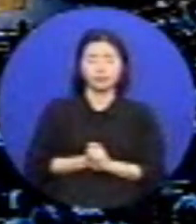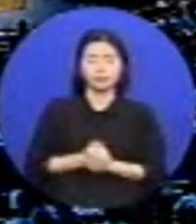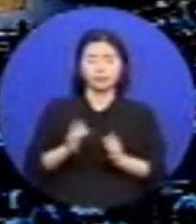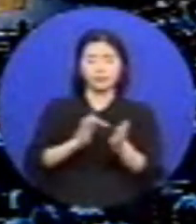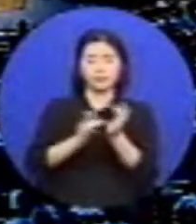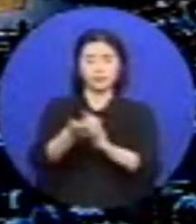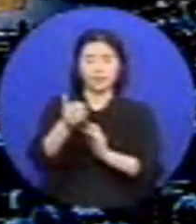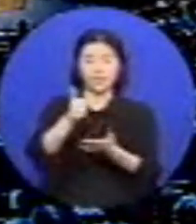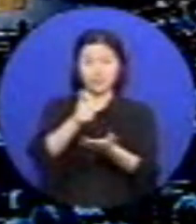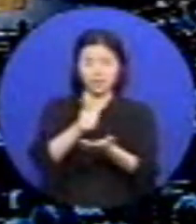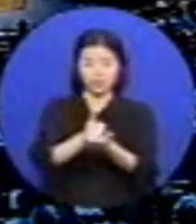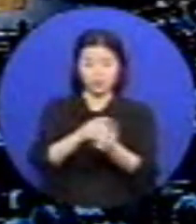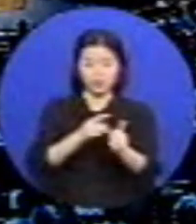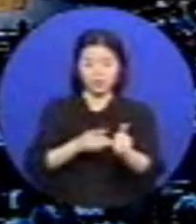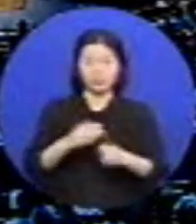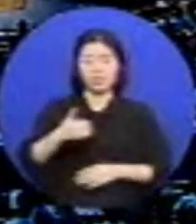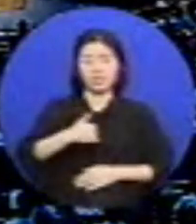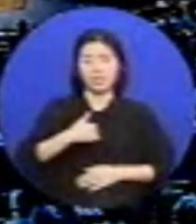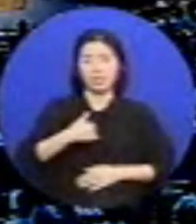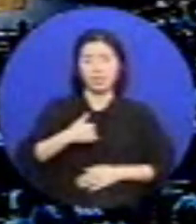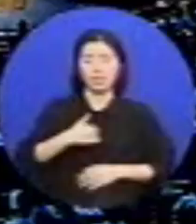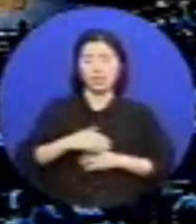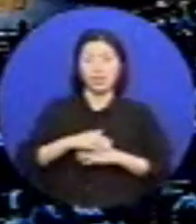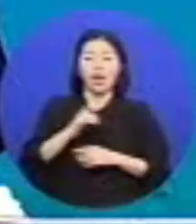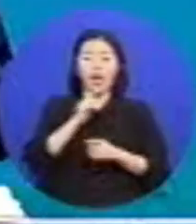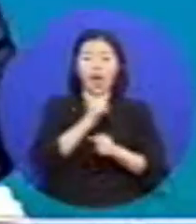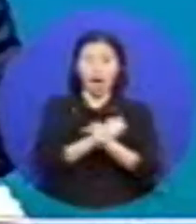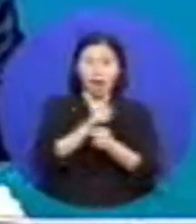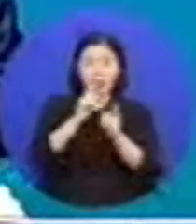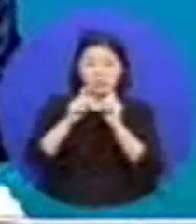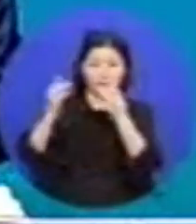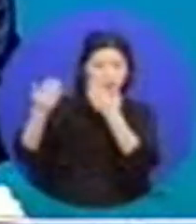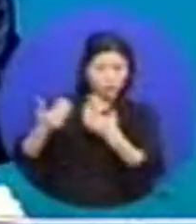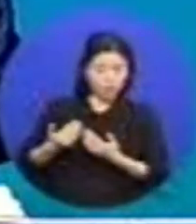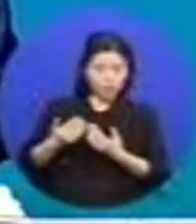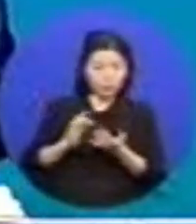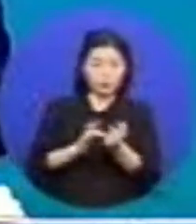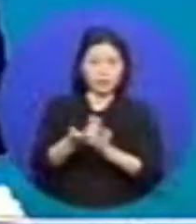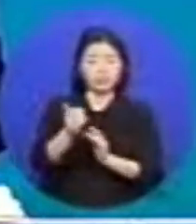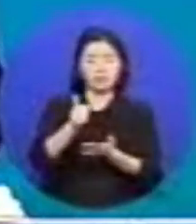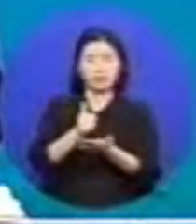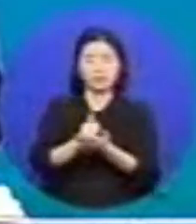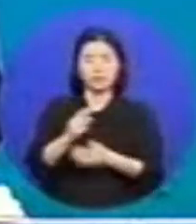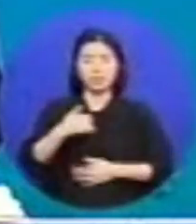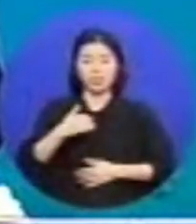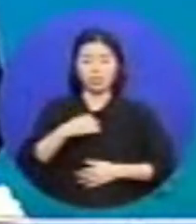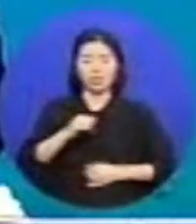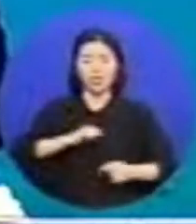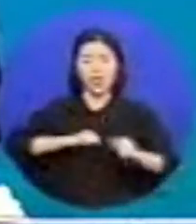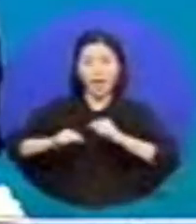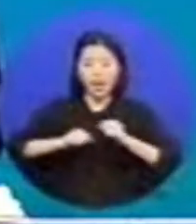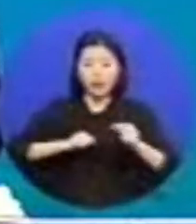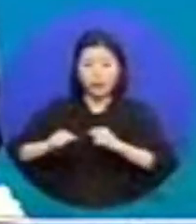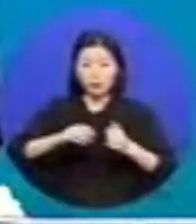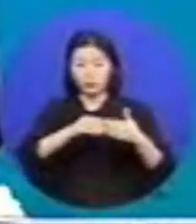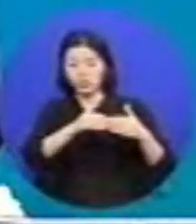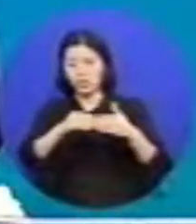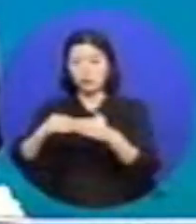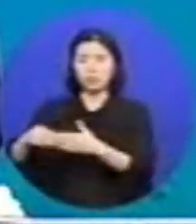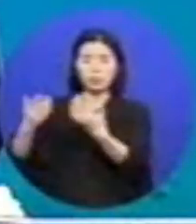예수님께서 내게 할 말을 주시고, 예수님께서 내게 어떻게 행동하라고